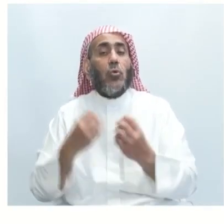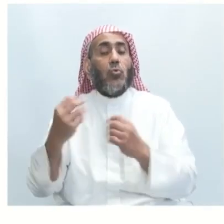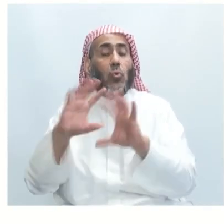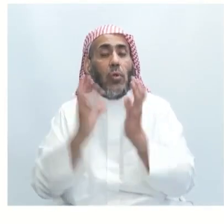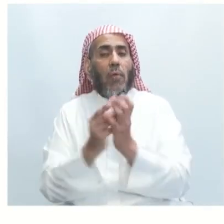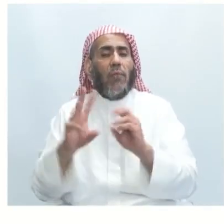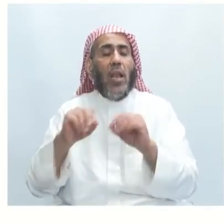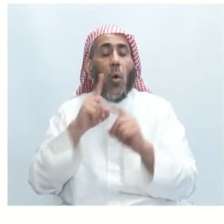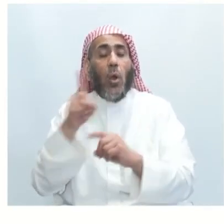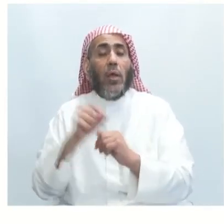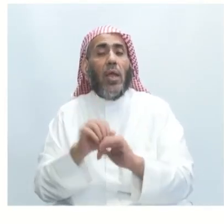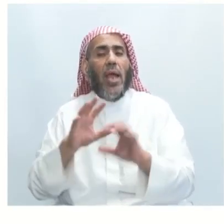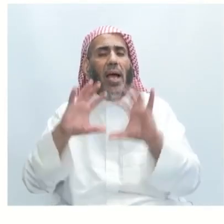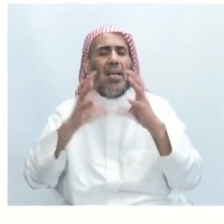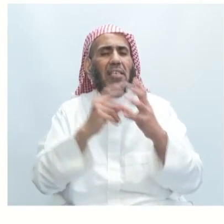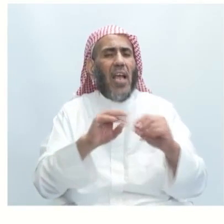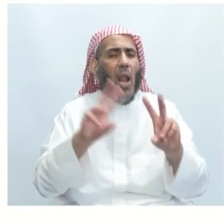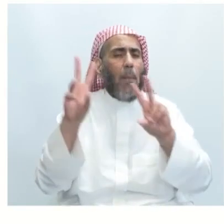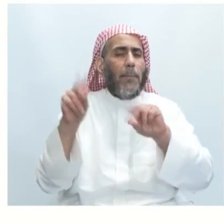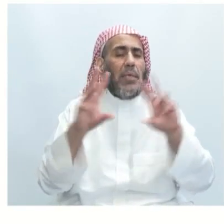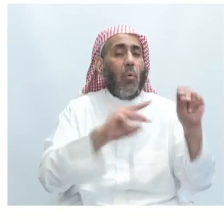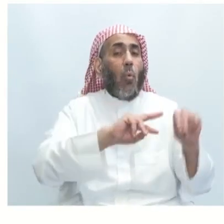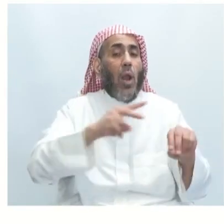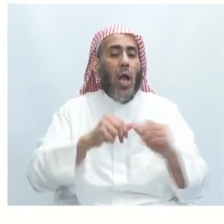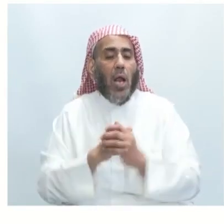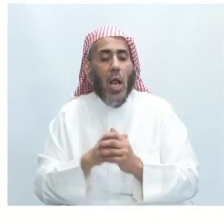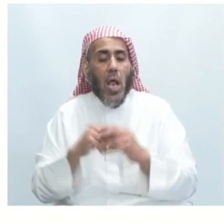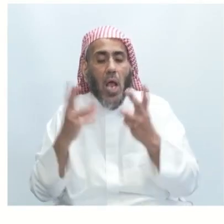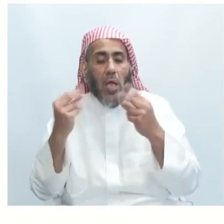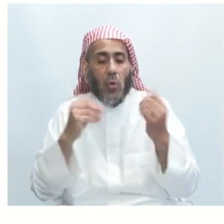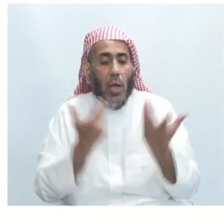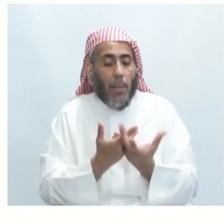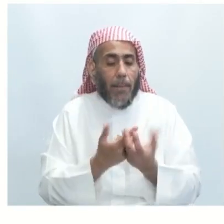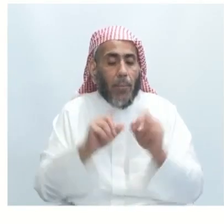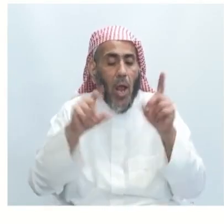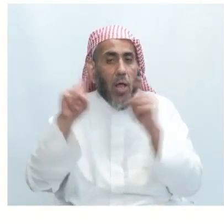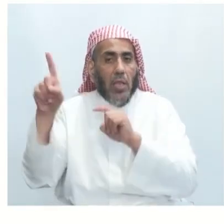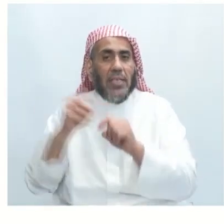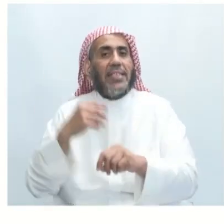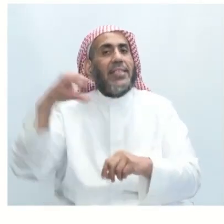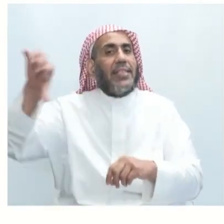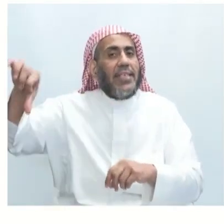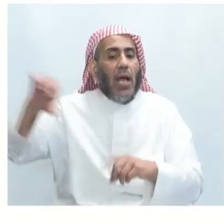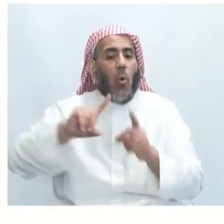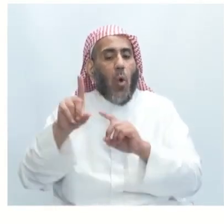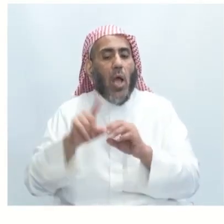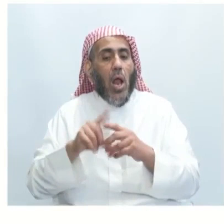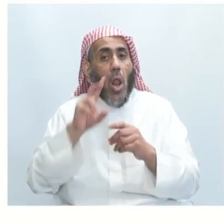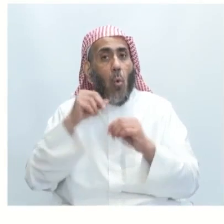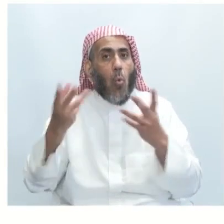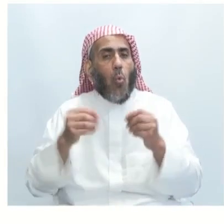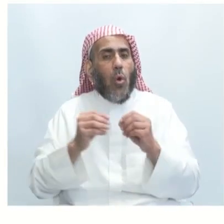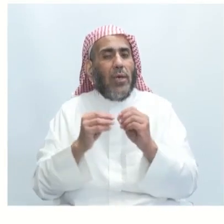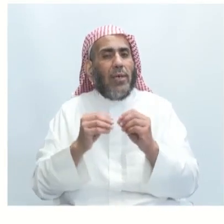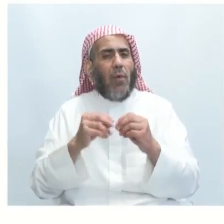فيه فلو نلاحظ انها اشكال متشابهه ولكن عددها كم احسنتم تسعه وهي لو شاهدناها